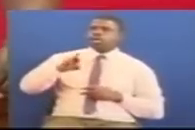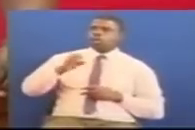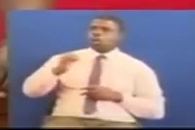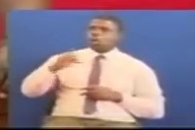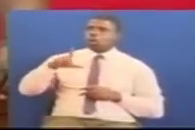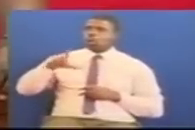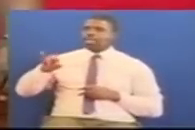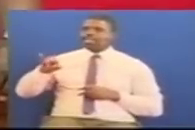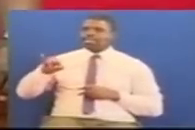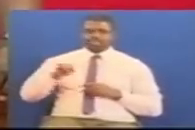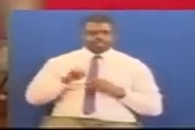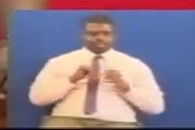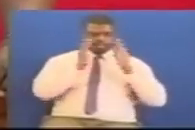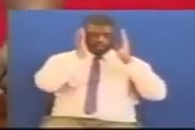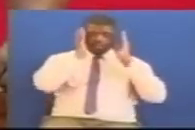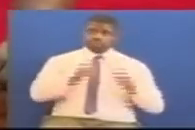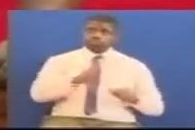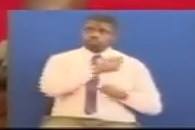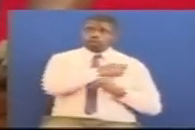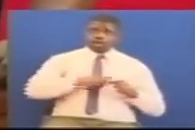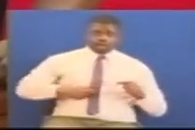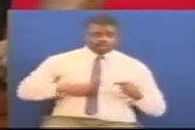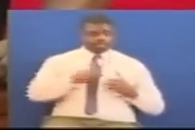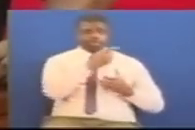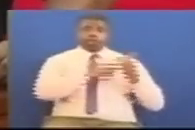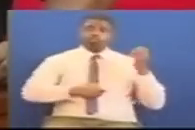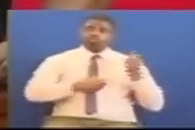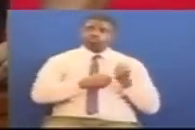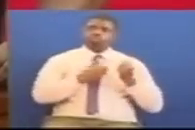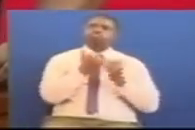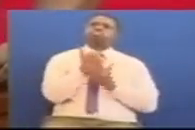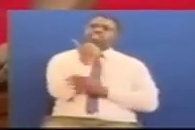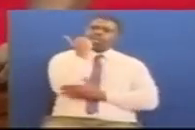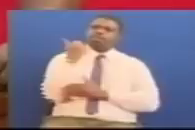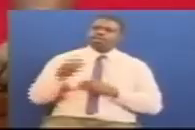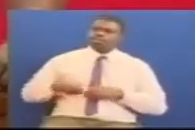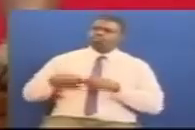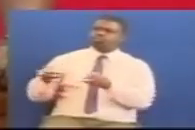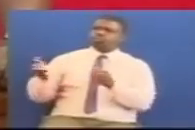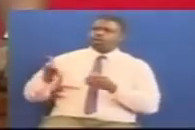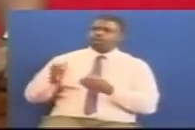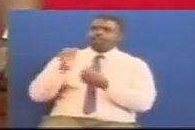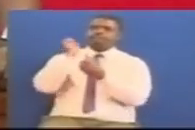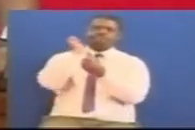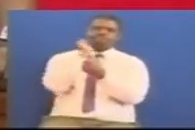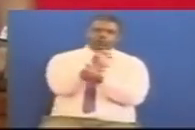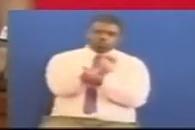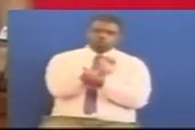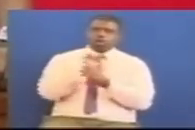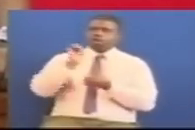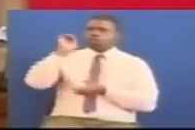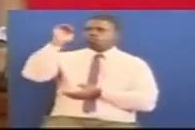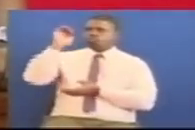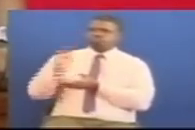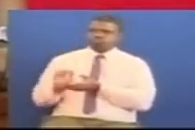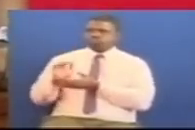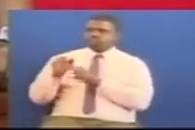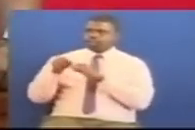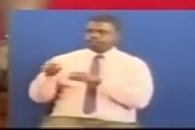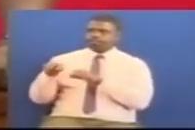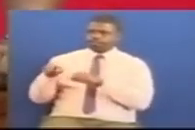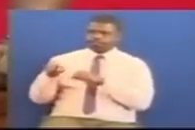pia Mheshimiwa Rais wa Jamhuri ya Muungano wa Tanzania amekuwa akitoa msamaha kwa wafungwa ili kupunguza msongamano. Lakini